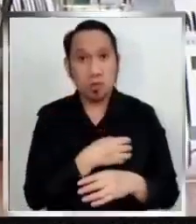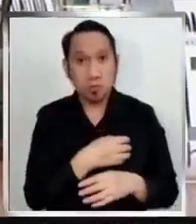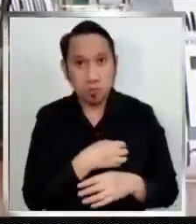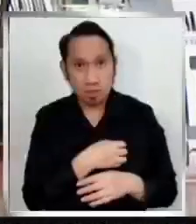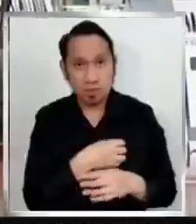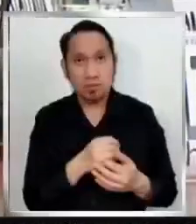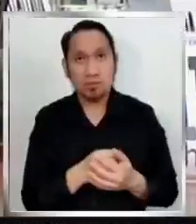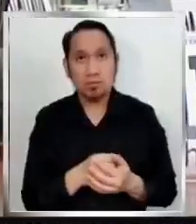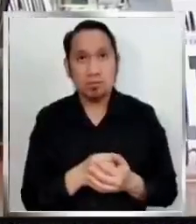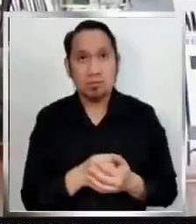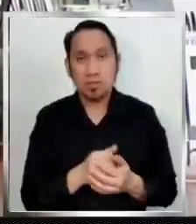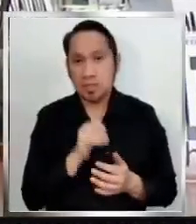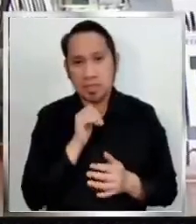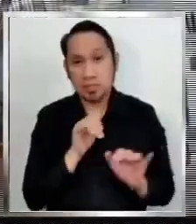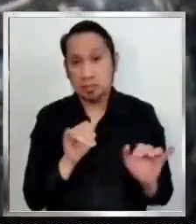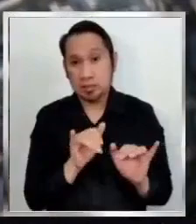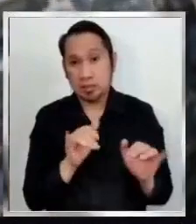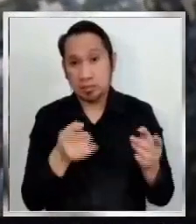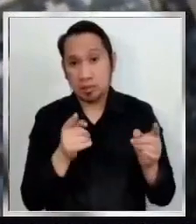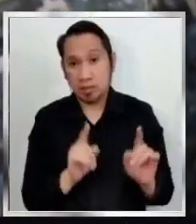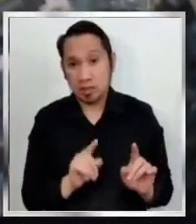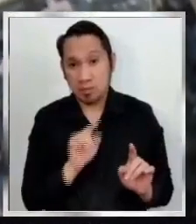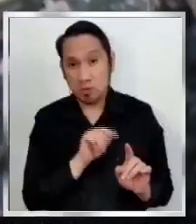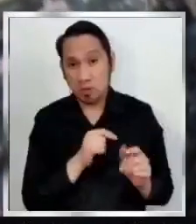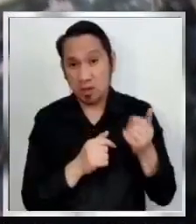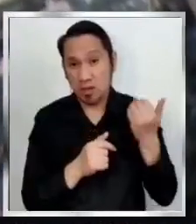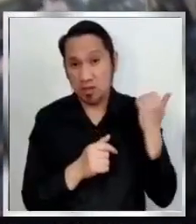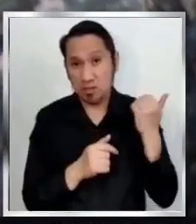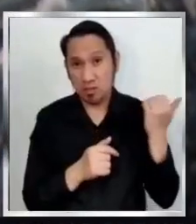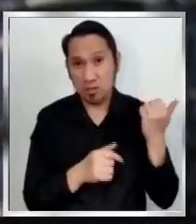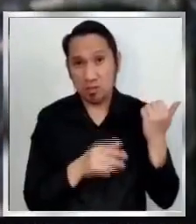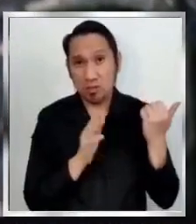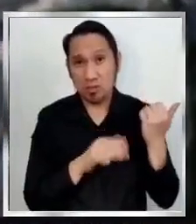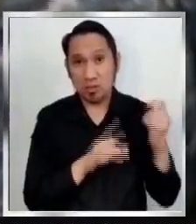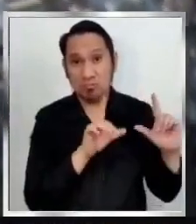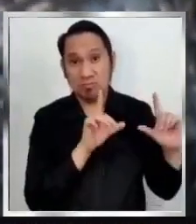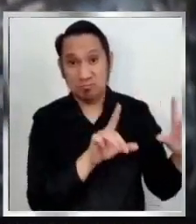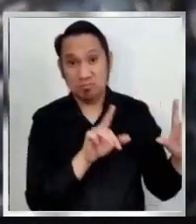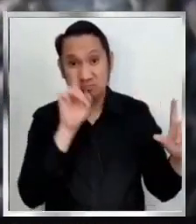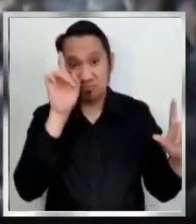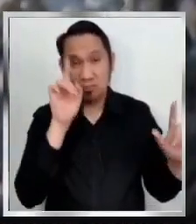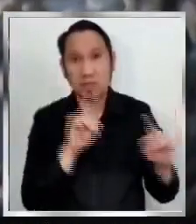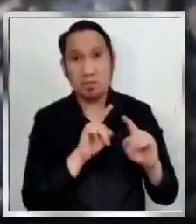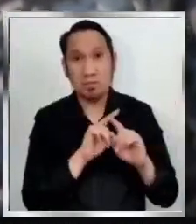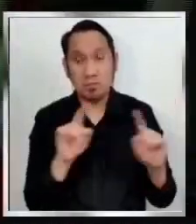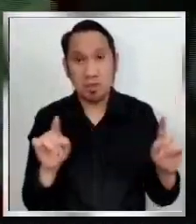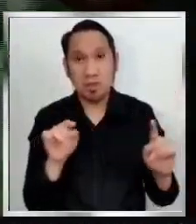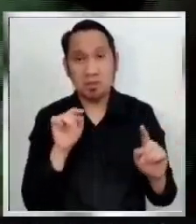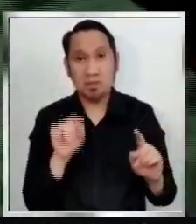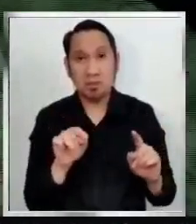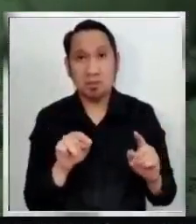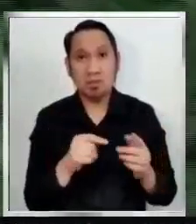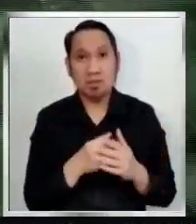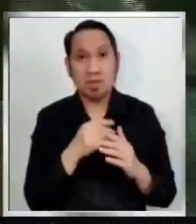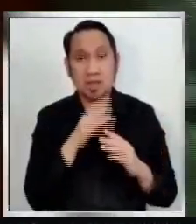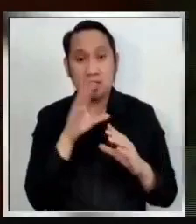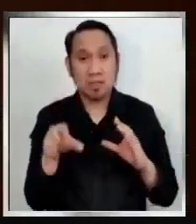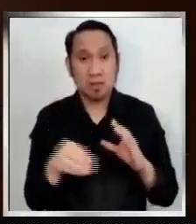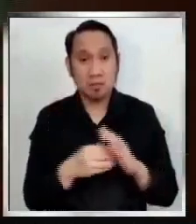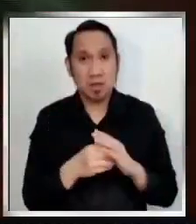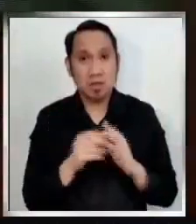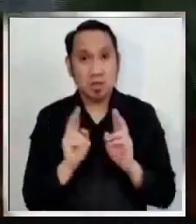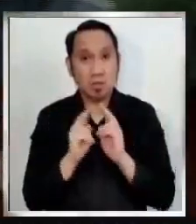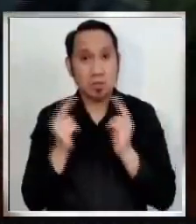Police Master Sergeant Rodolfo Mayo na nasa drugs watchlist na pero nailagay pa sa anti-drugs unit at nasangkot pa sa